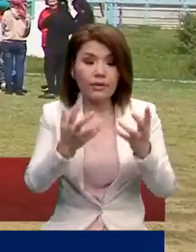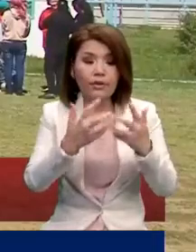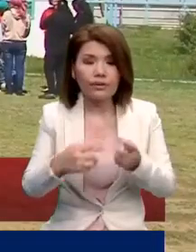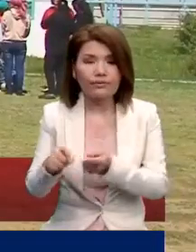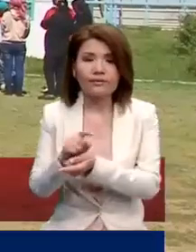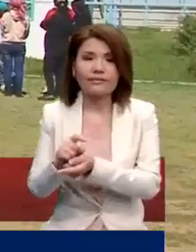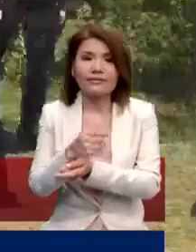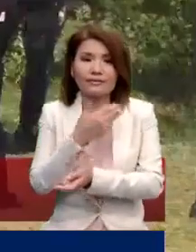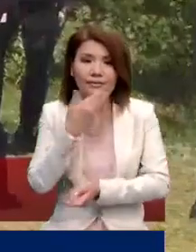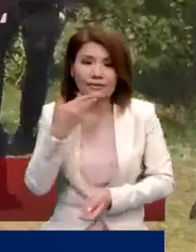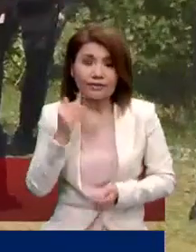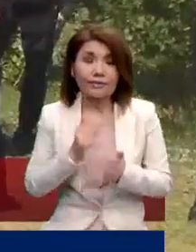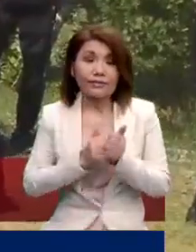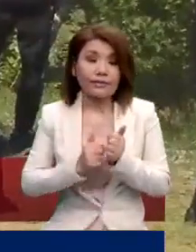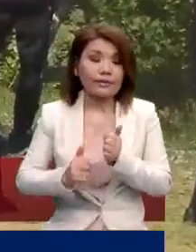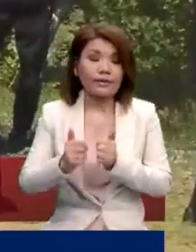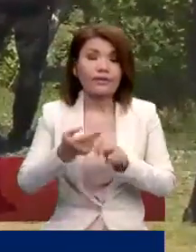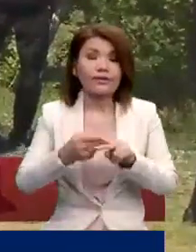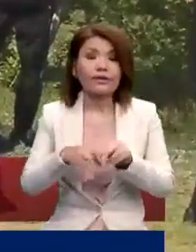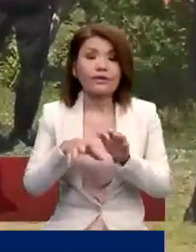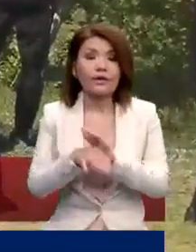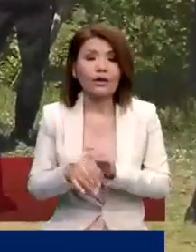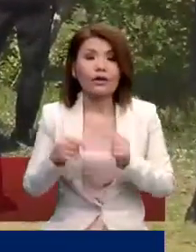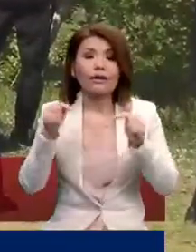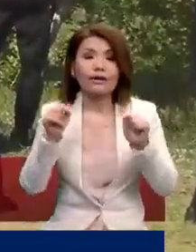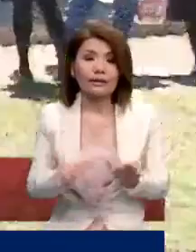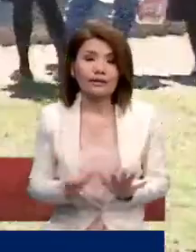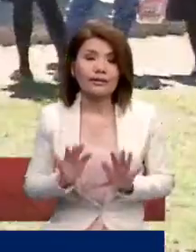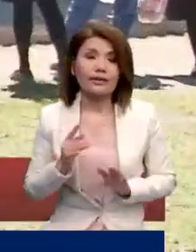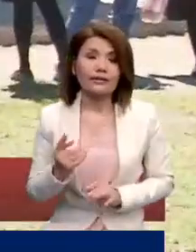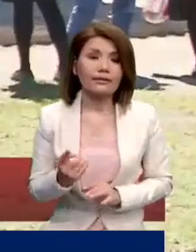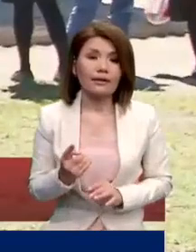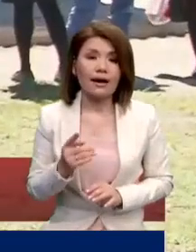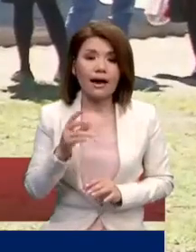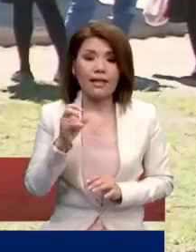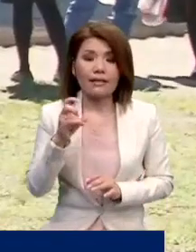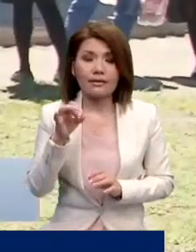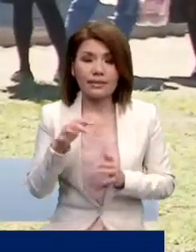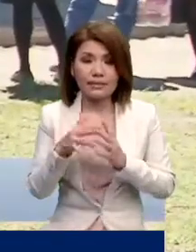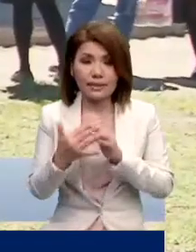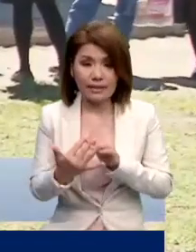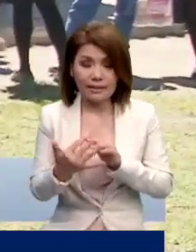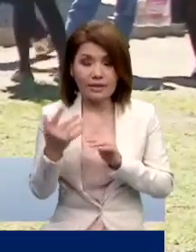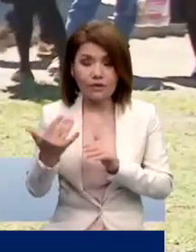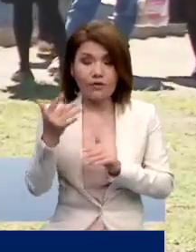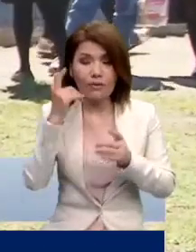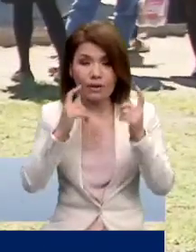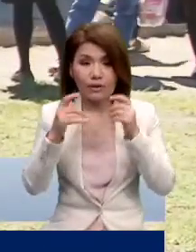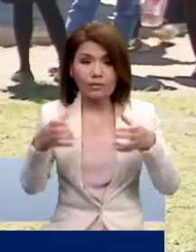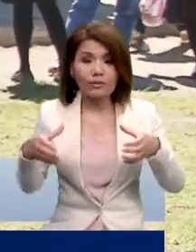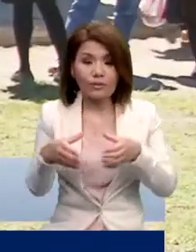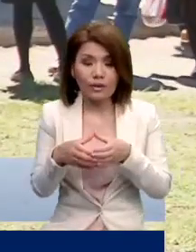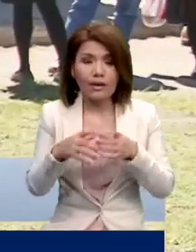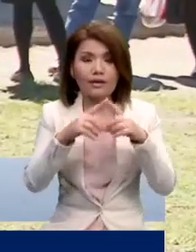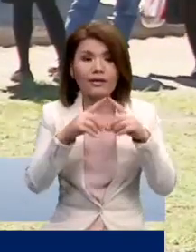еш өзгермепті. Осыны алға тартқан жауаптылар бір тоқтамға келіпті. Алғабас ауылына жақын арада білім бөлімінен